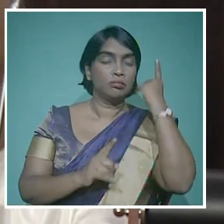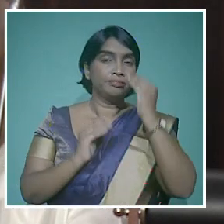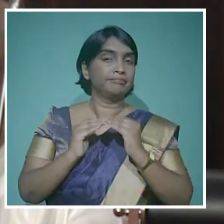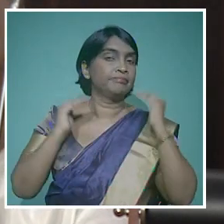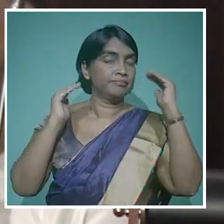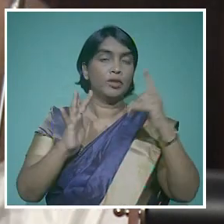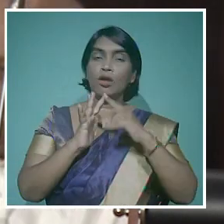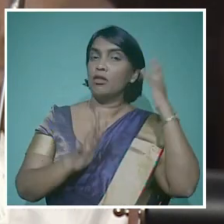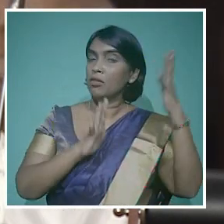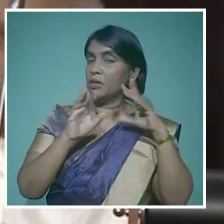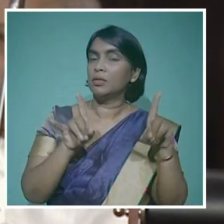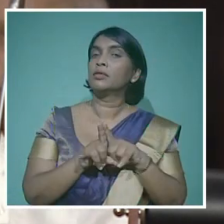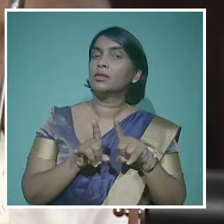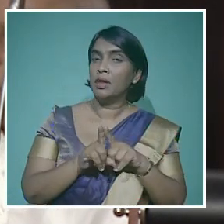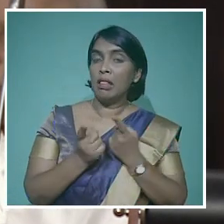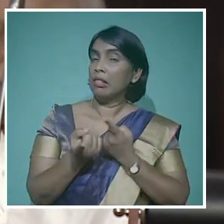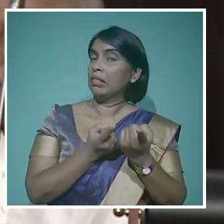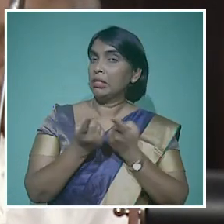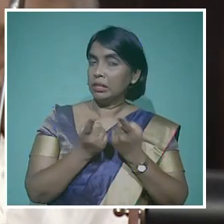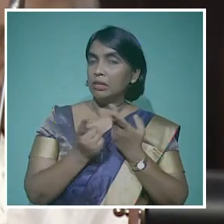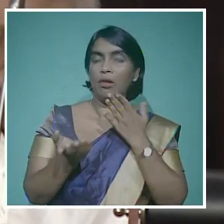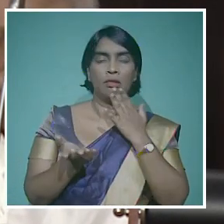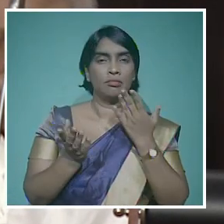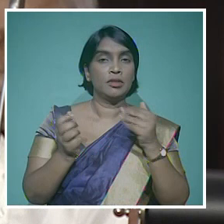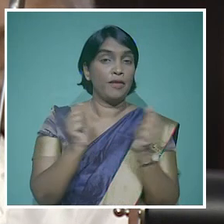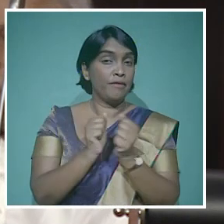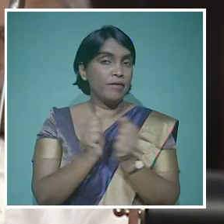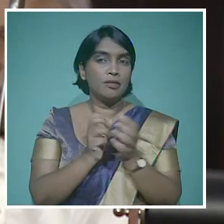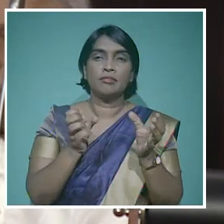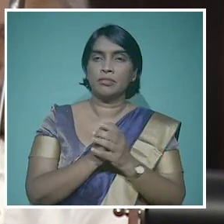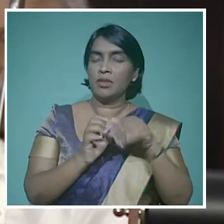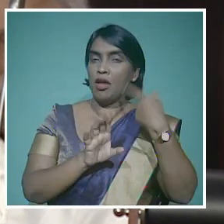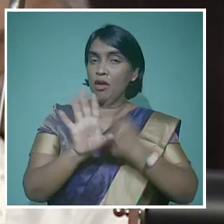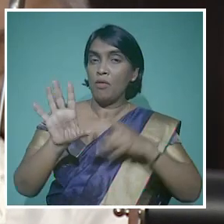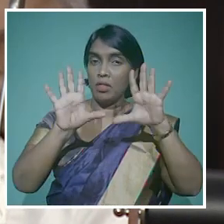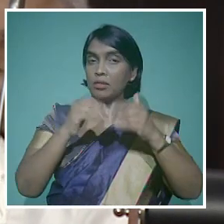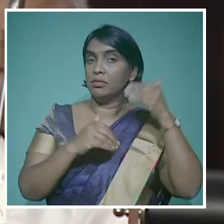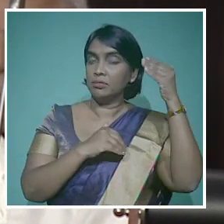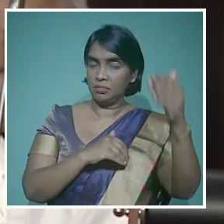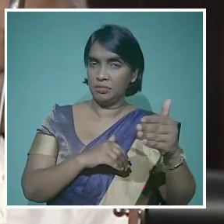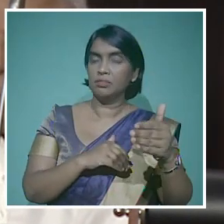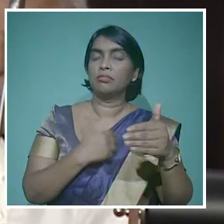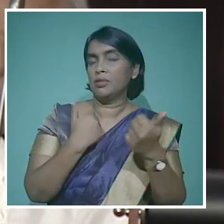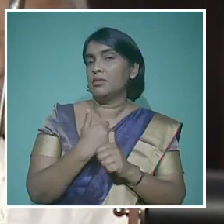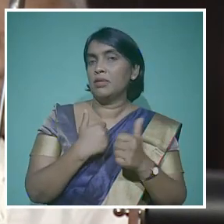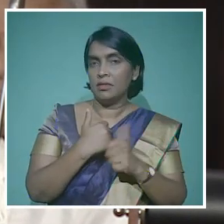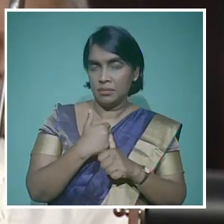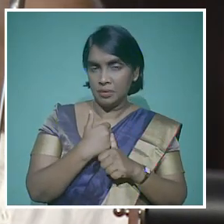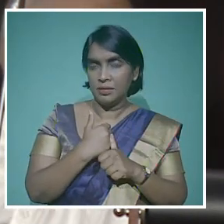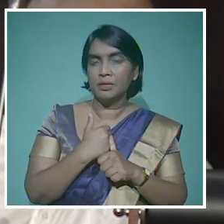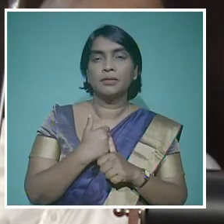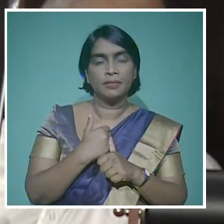යුත් ජාත්‍යන්තර වශයෙන් තරඟකාරී ශ්‍රම බලකායක් ඉදිරි දස වසර තුලදී නිර්මාණය කර